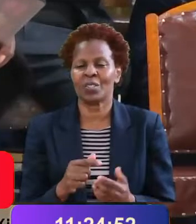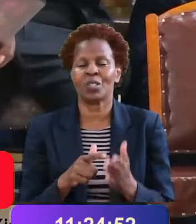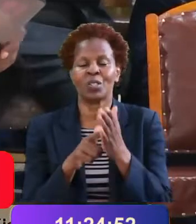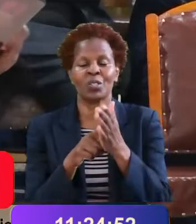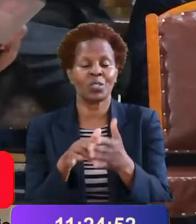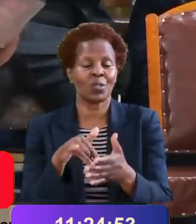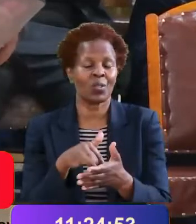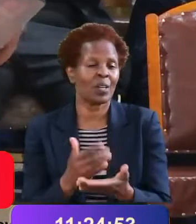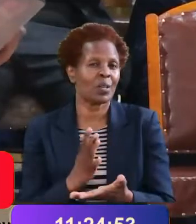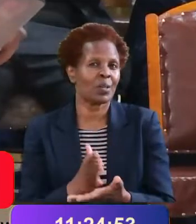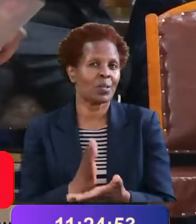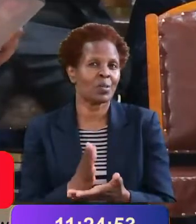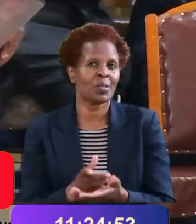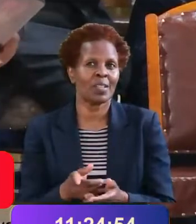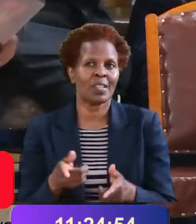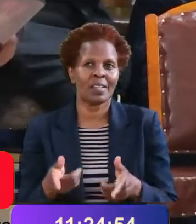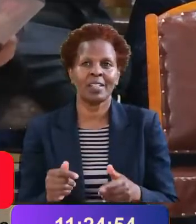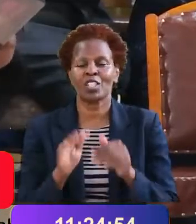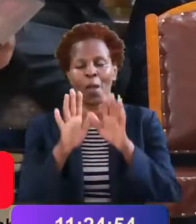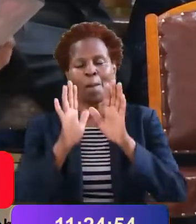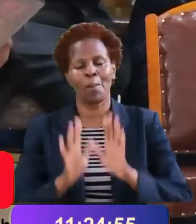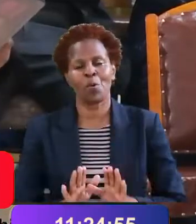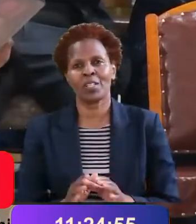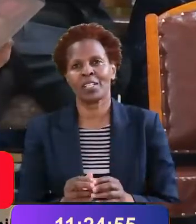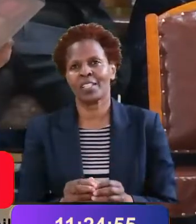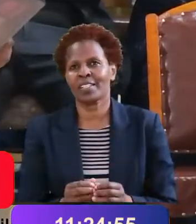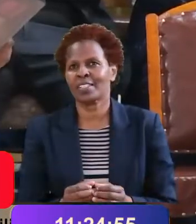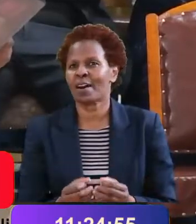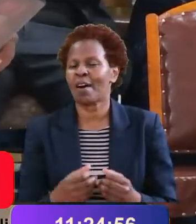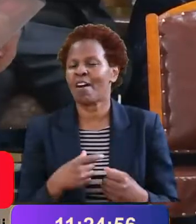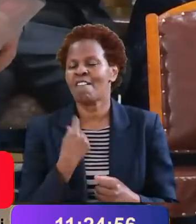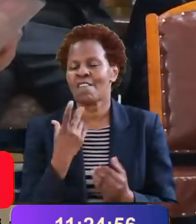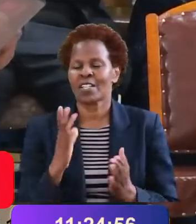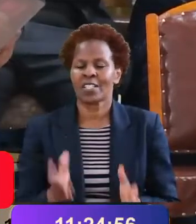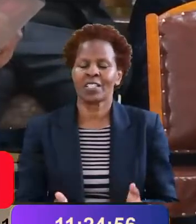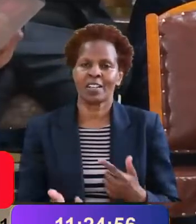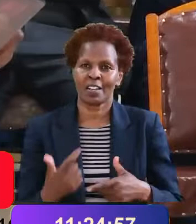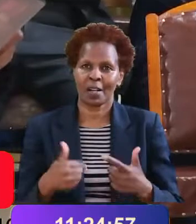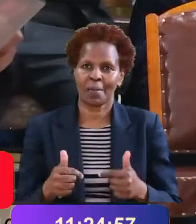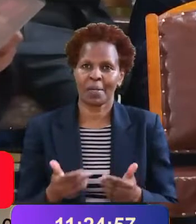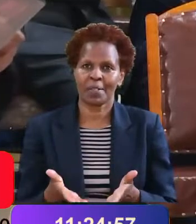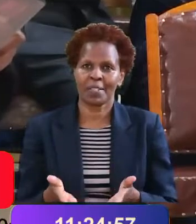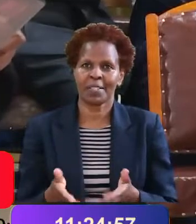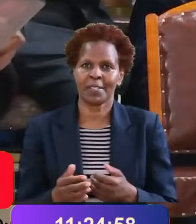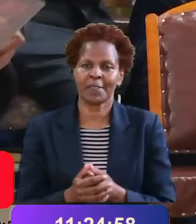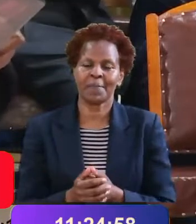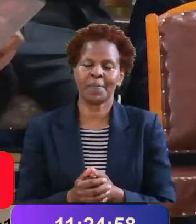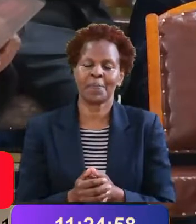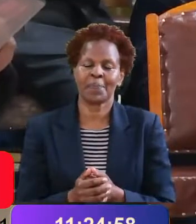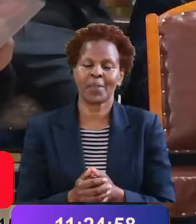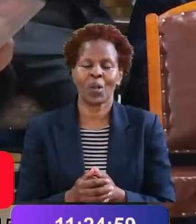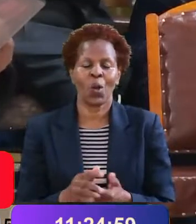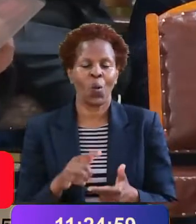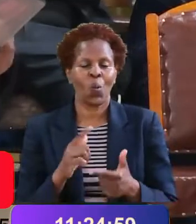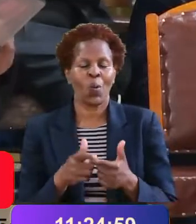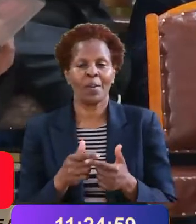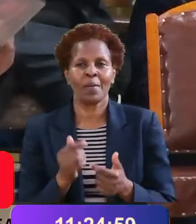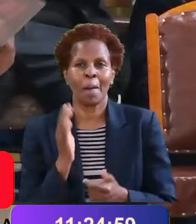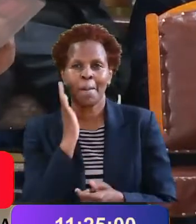kuna mgeni wa heshima ambaye unamtarajia. Wakati mama ni